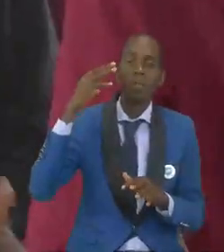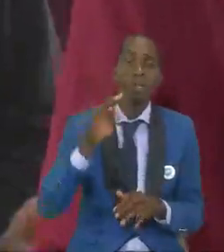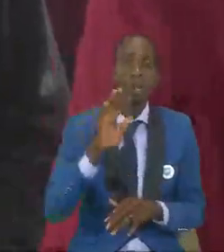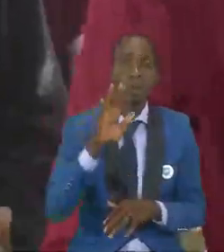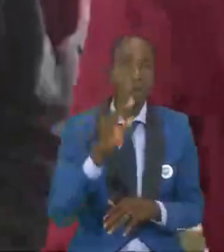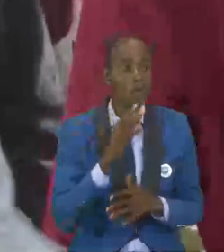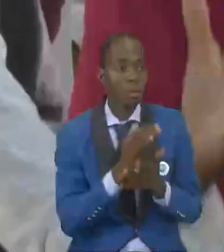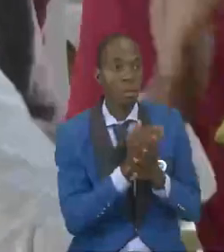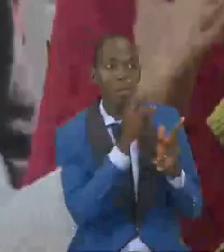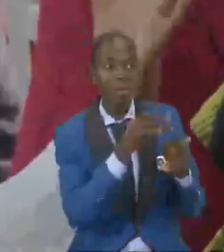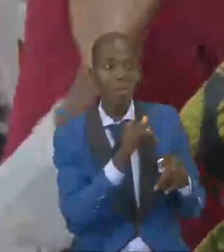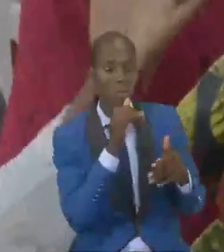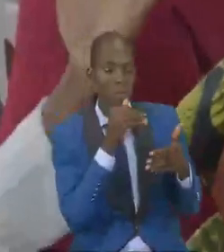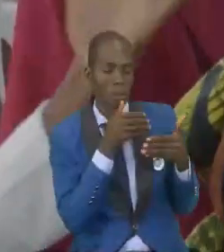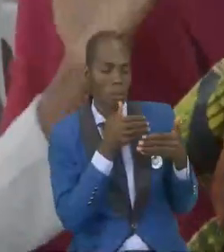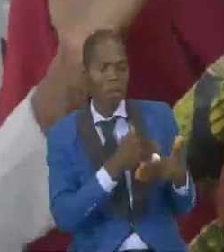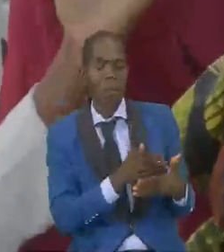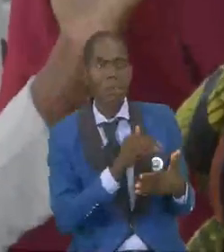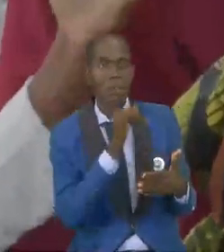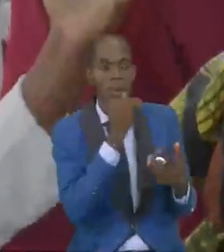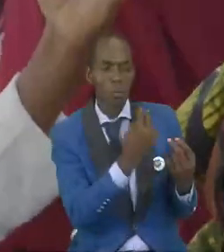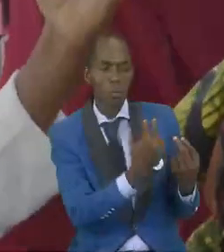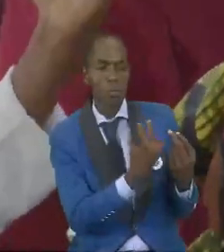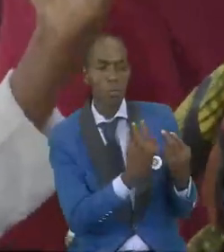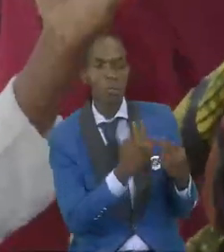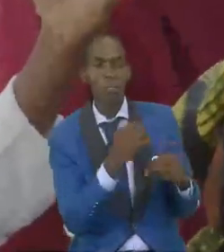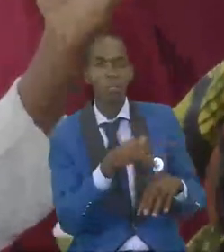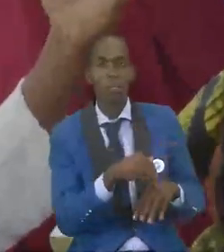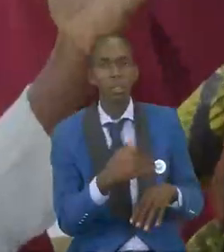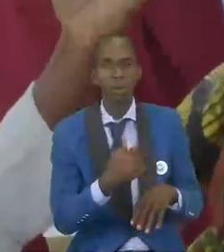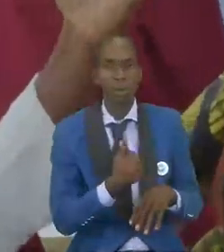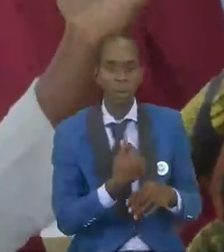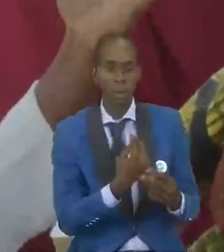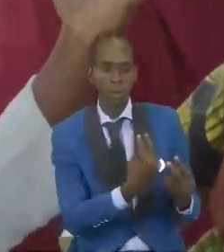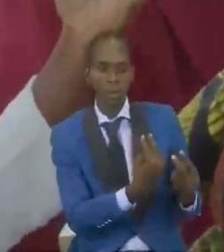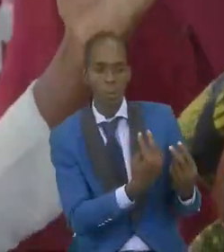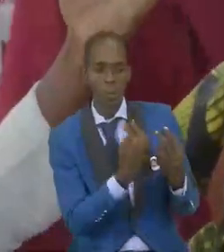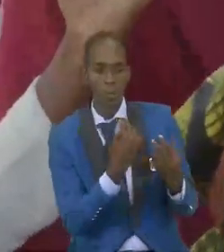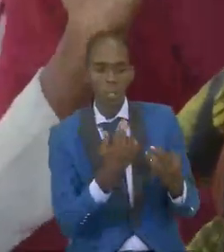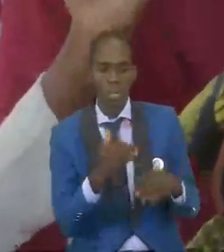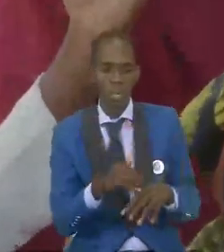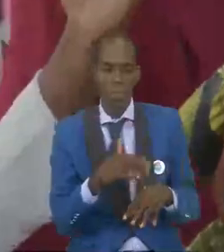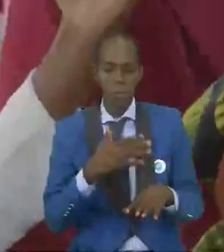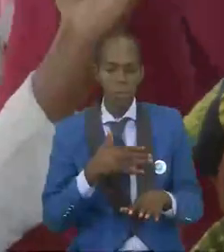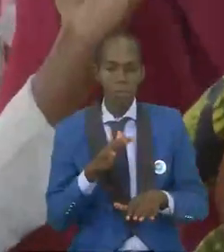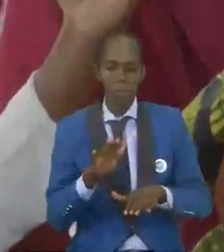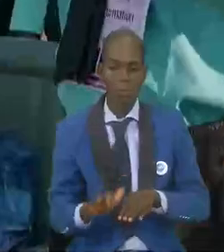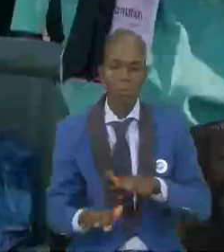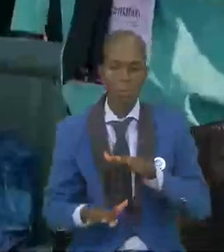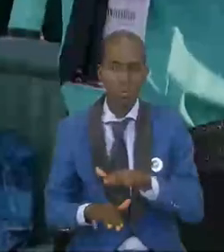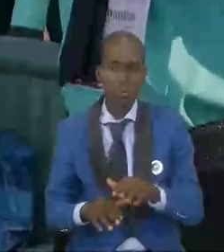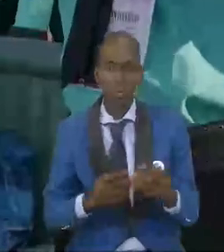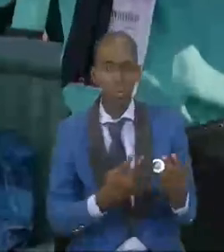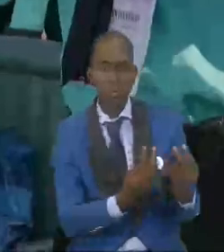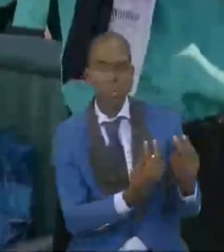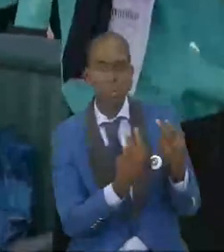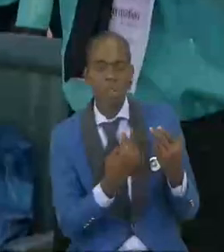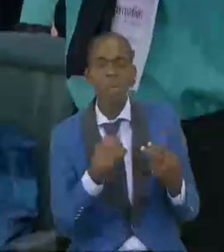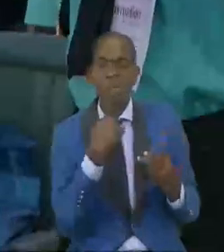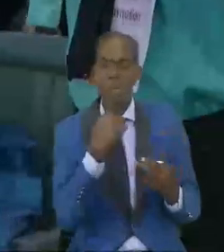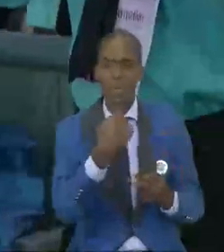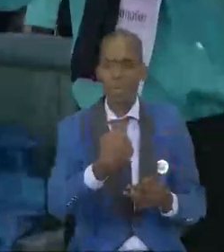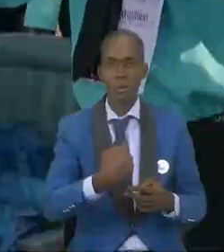ne cache pas la lumière à tête les proches il m'observe il regarde